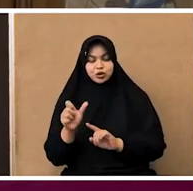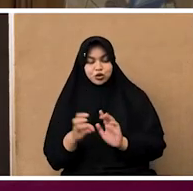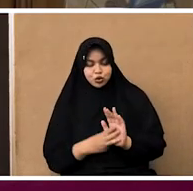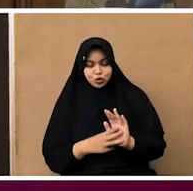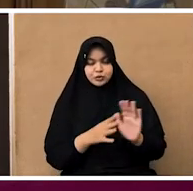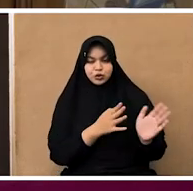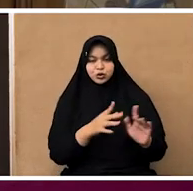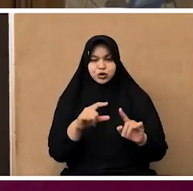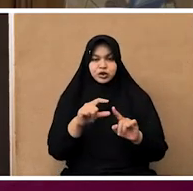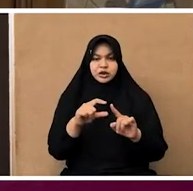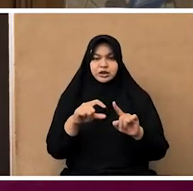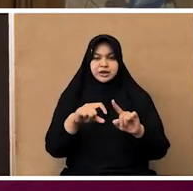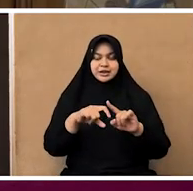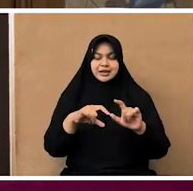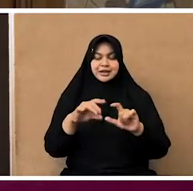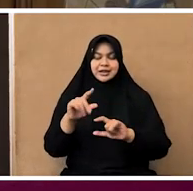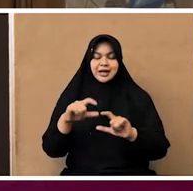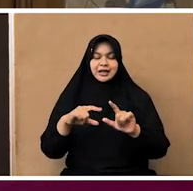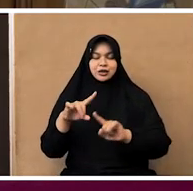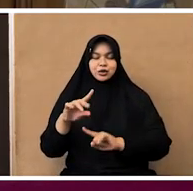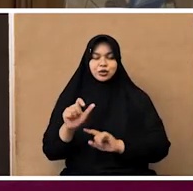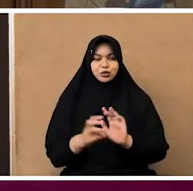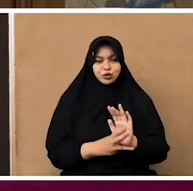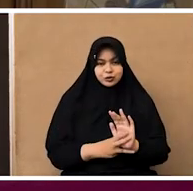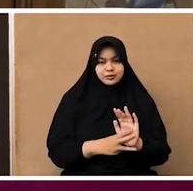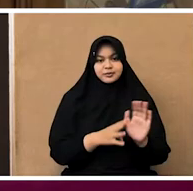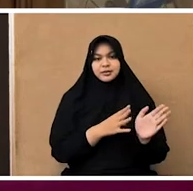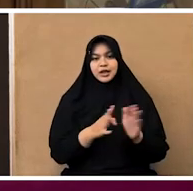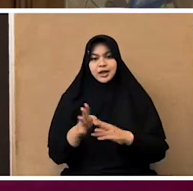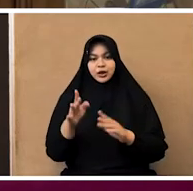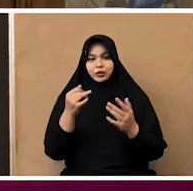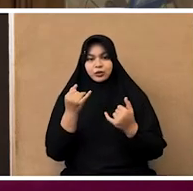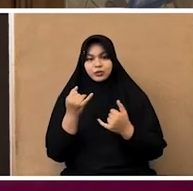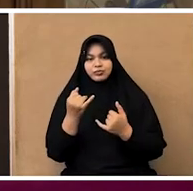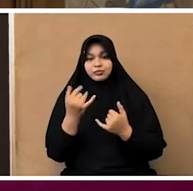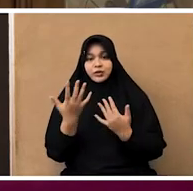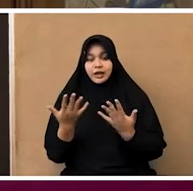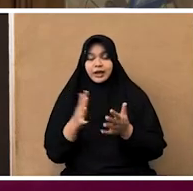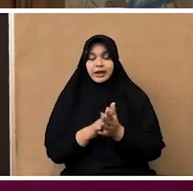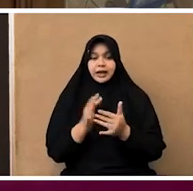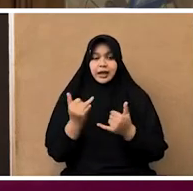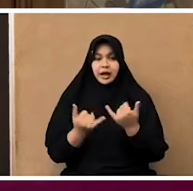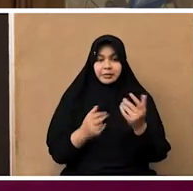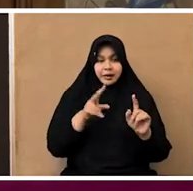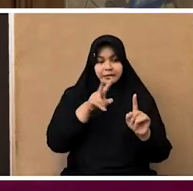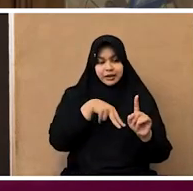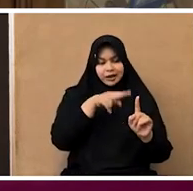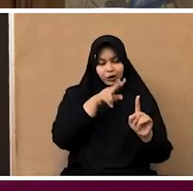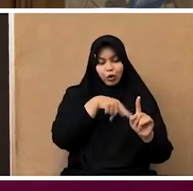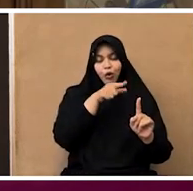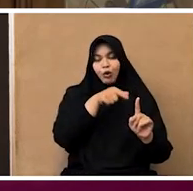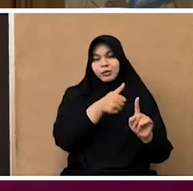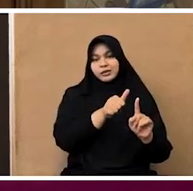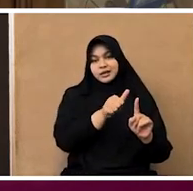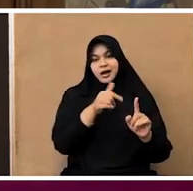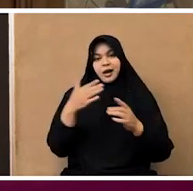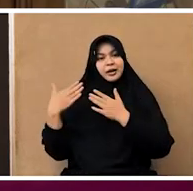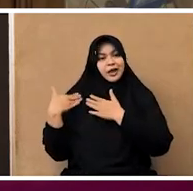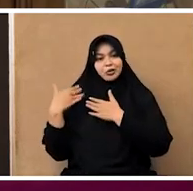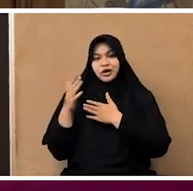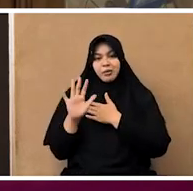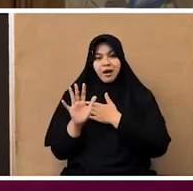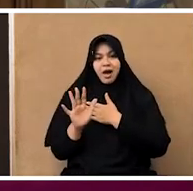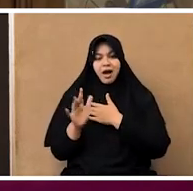gitu ya yang akhirnya berujung kepada penilaian terkait dengan dia dapat bertanggung jawab atas tindakan yang